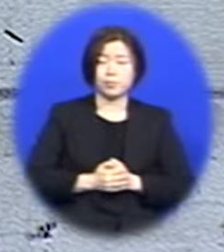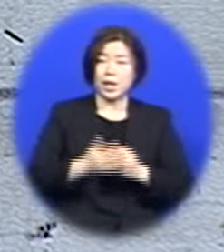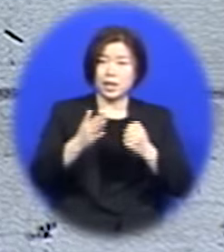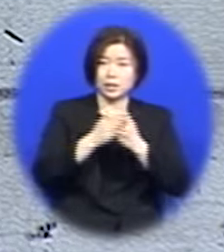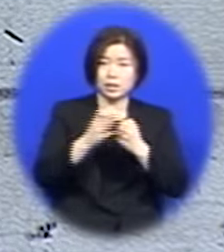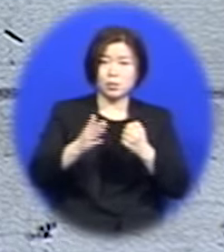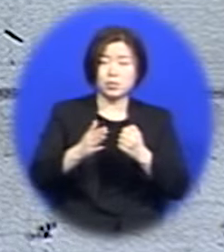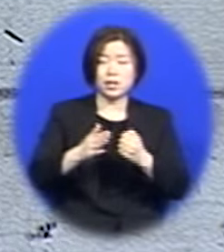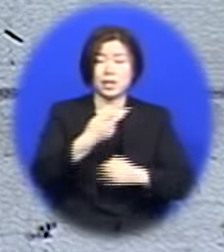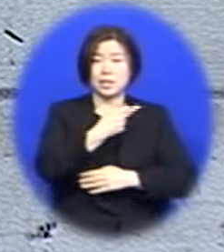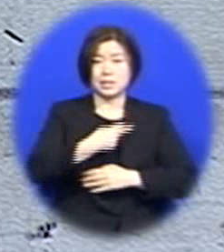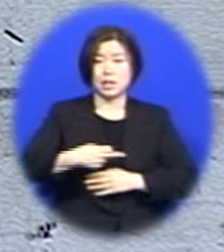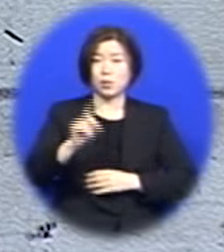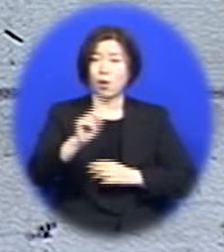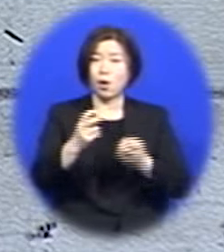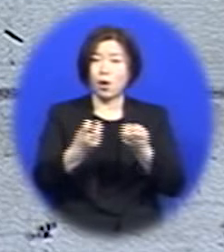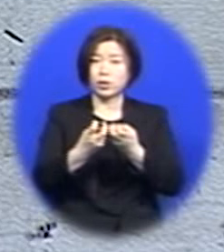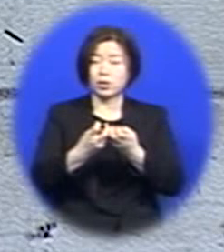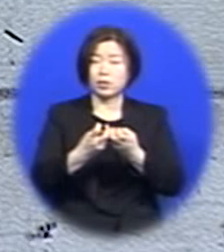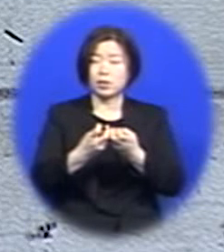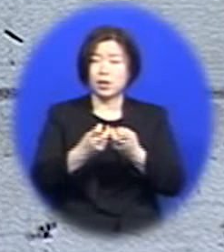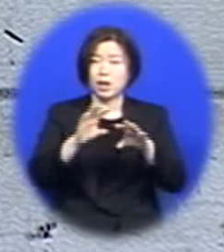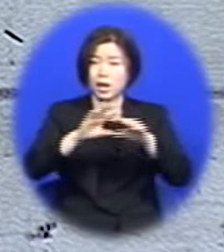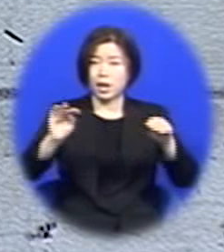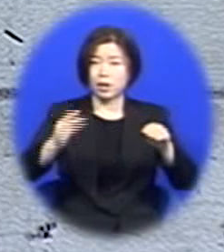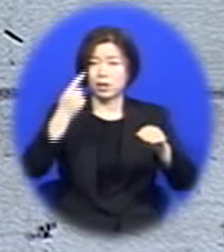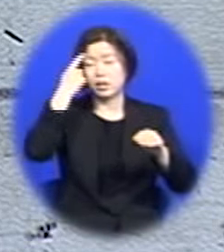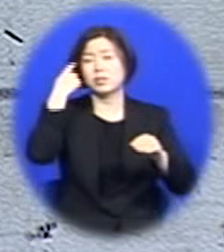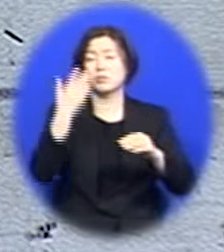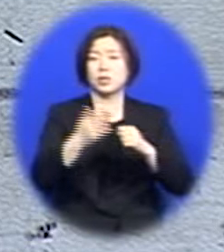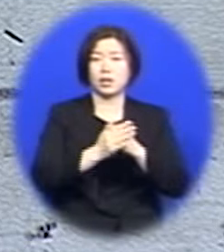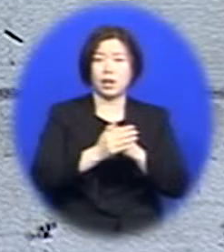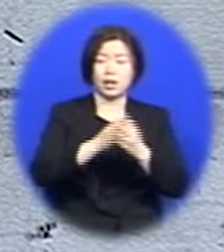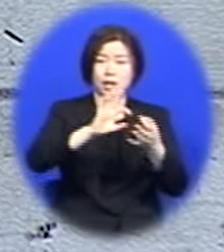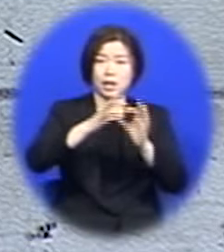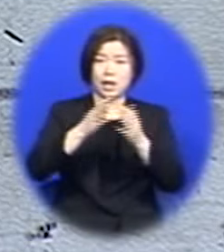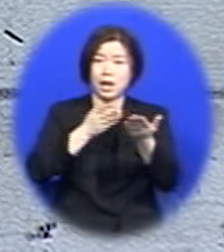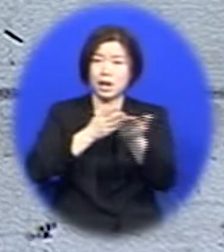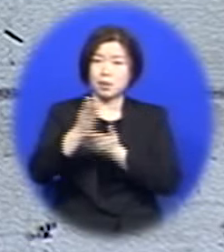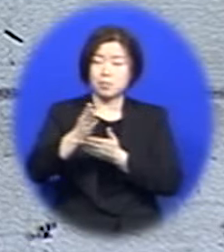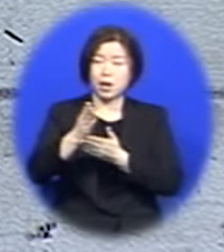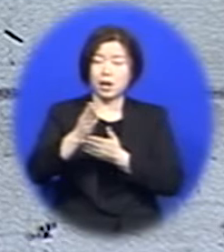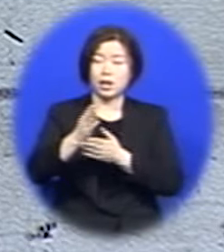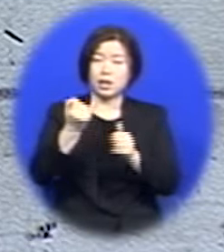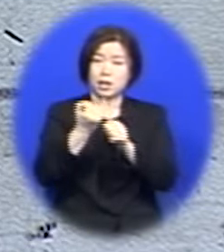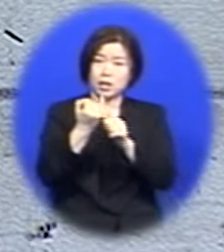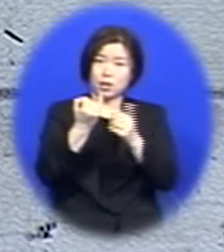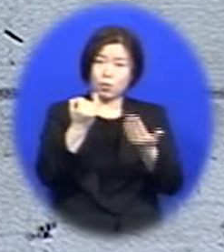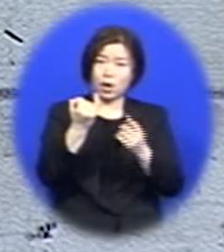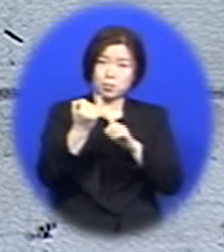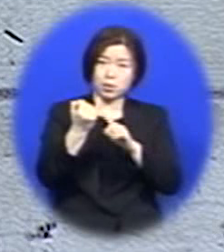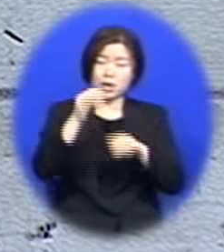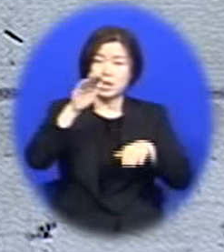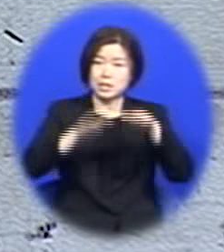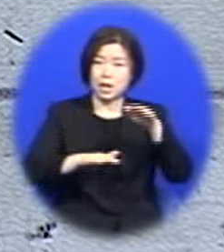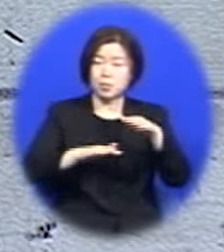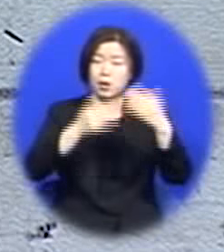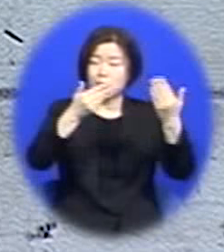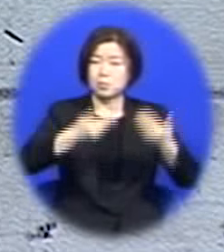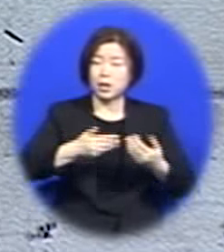그래서 사도들이 어떻게 합니까? 헬라파 과부들이 차별대우 받는다니까 구제하는